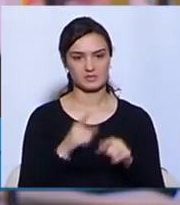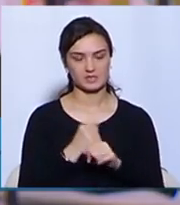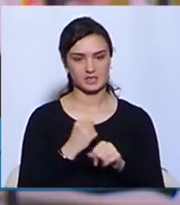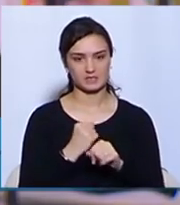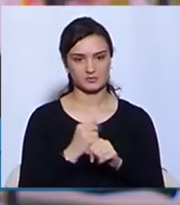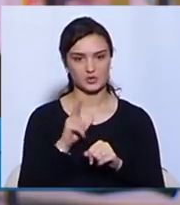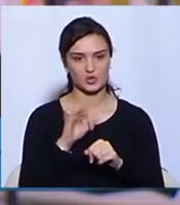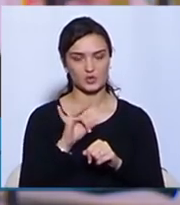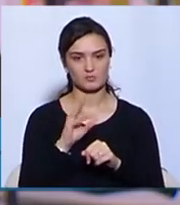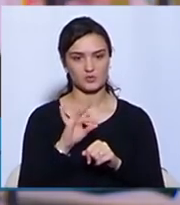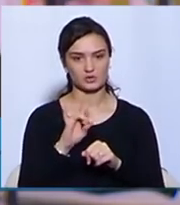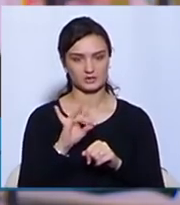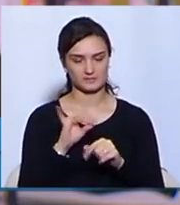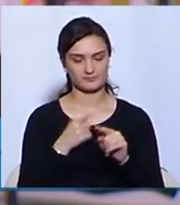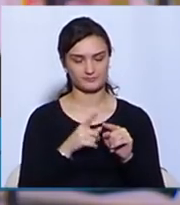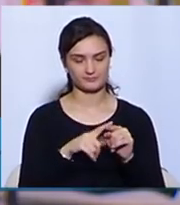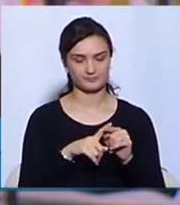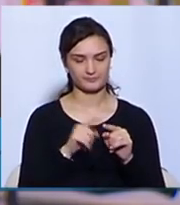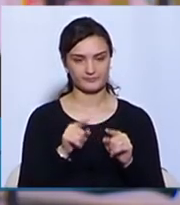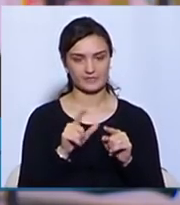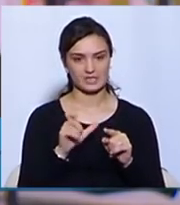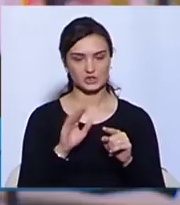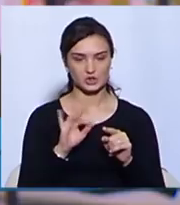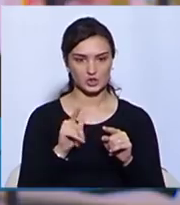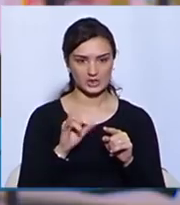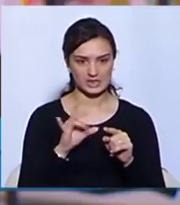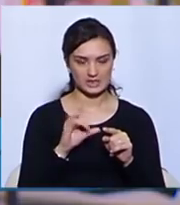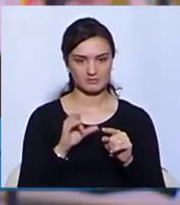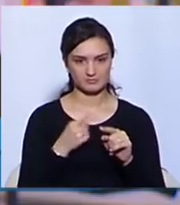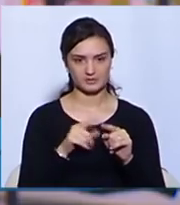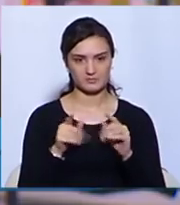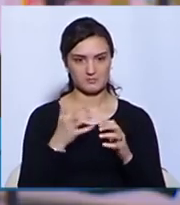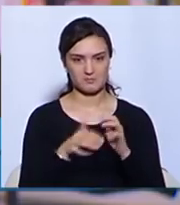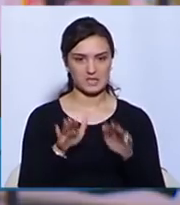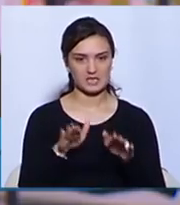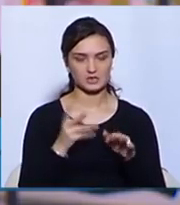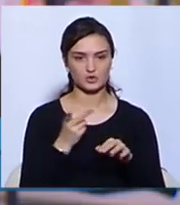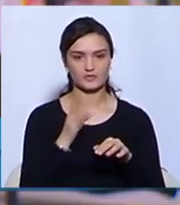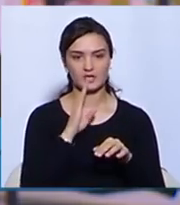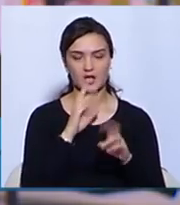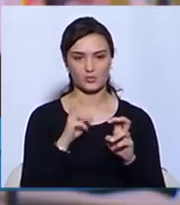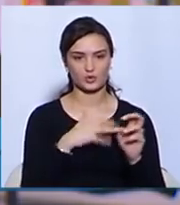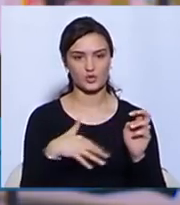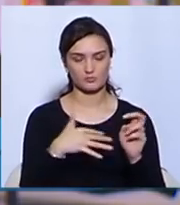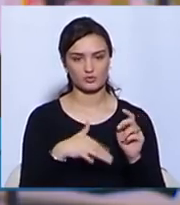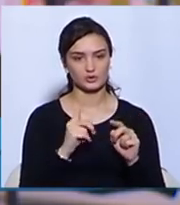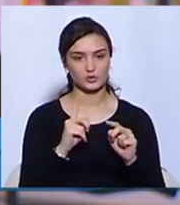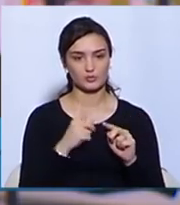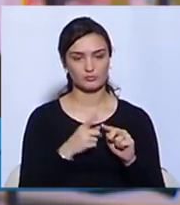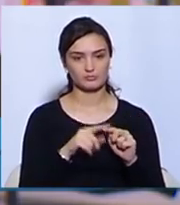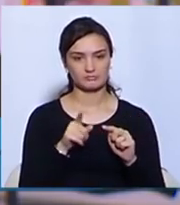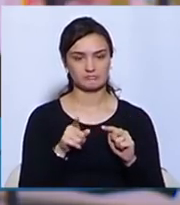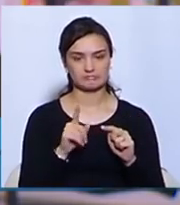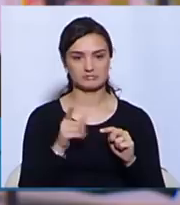აკეთებს ჰორმონი პროგესტერონი. და ესტროგენებს და პროგესტერონს იმდენად ბალანსი აქვს, ეს ორივე ქალური ჰორმონებია, რომ